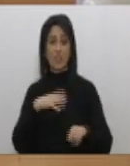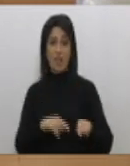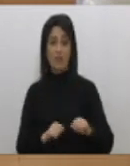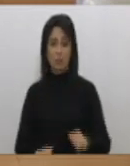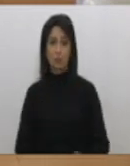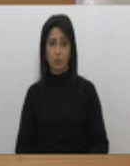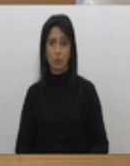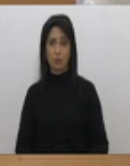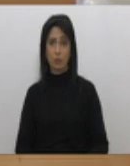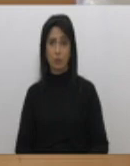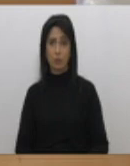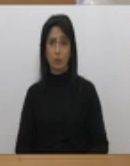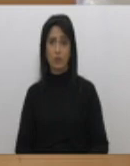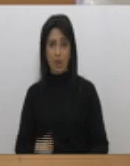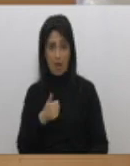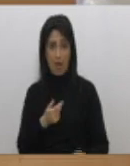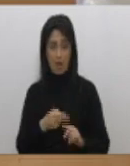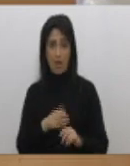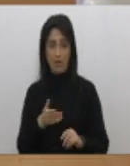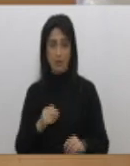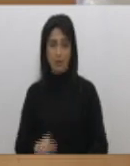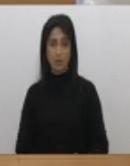საქართველოში. კარგია ეს?